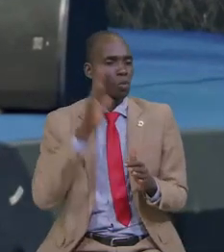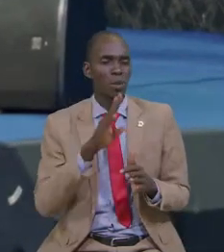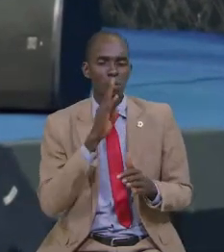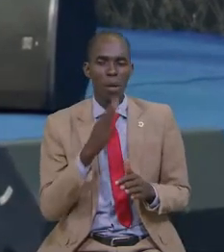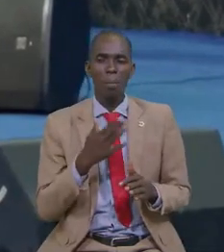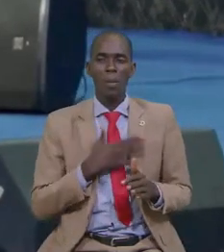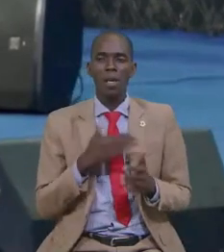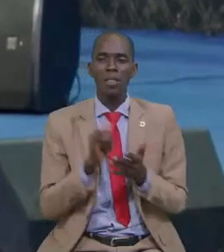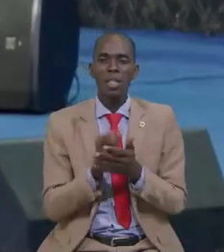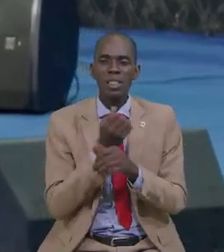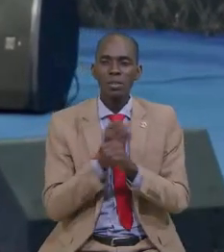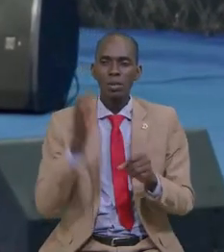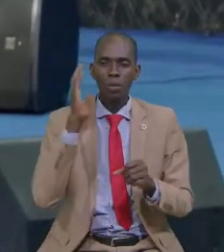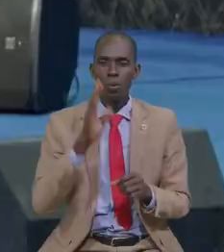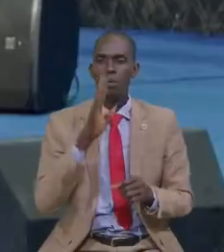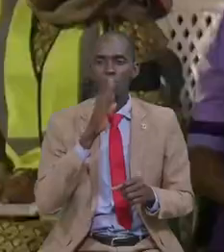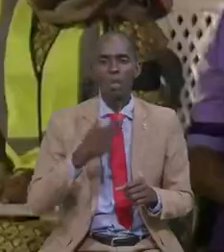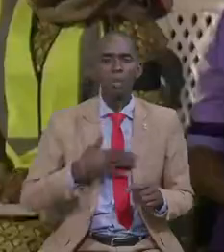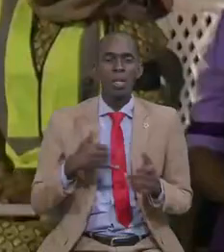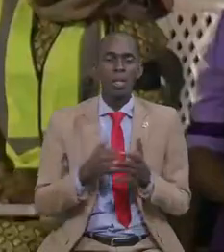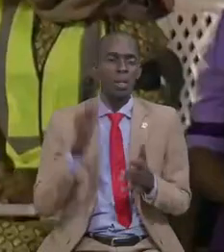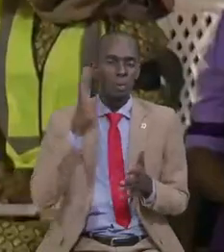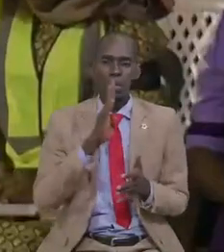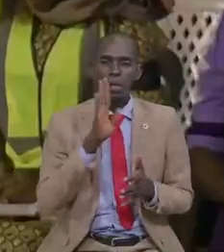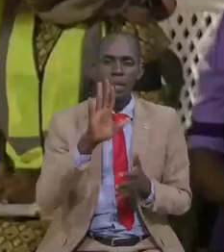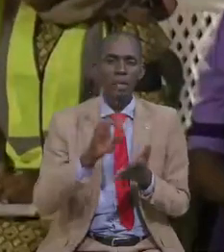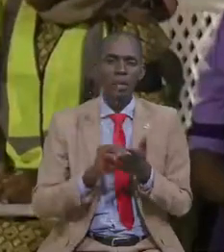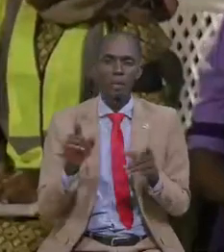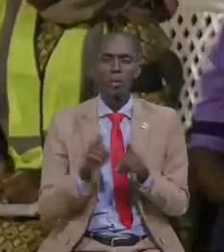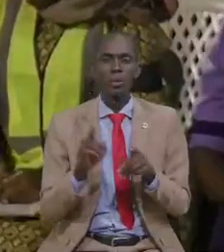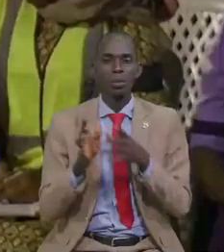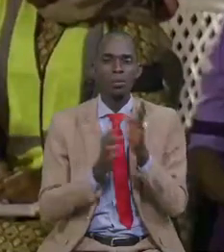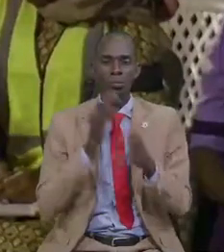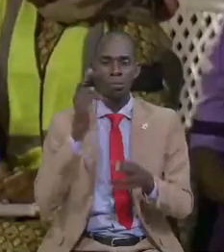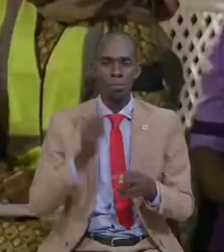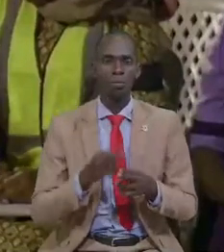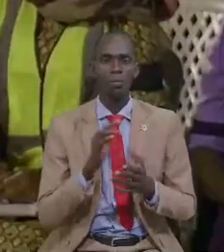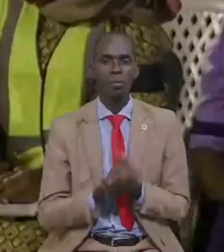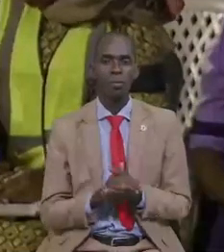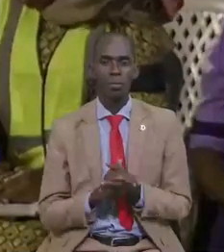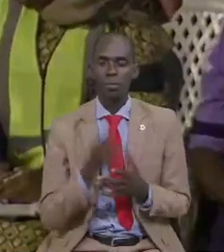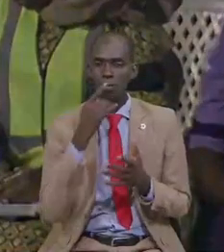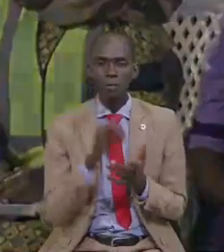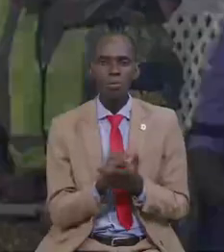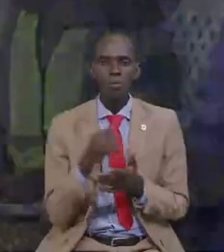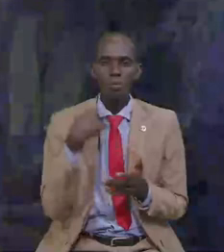moi. Le salut là sera à moi. Ce sera pour vous au nom de Jésus-Christ.